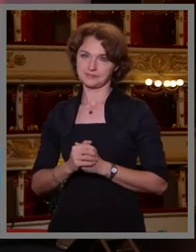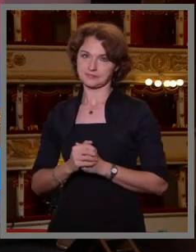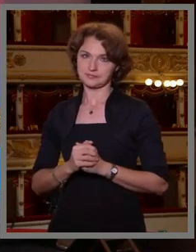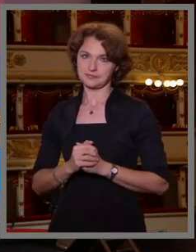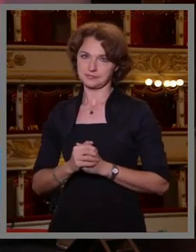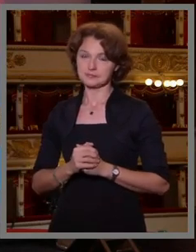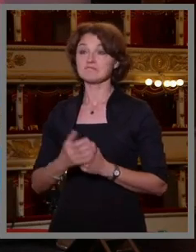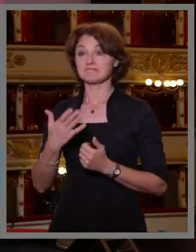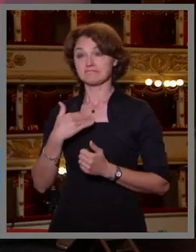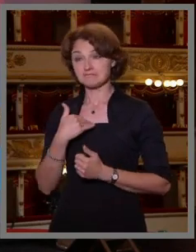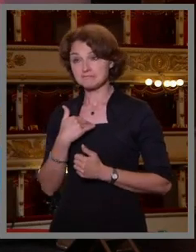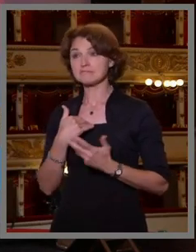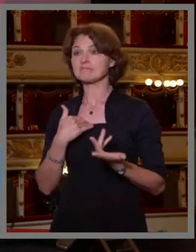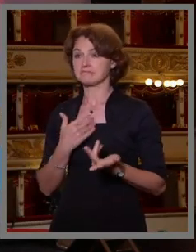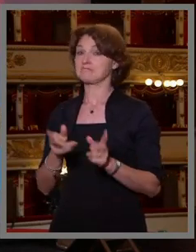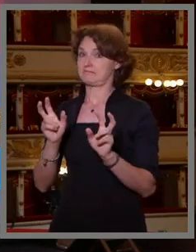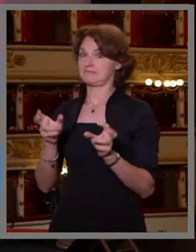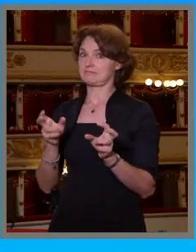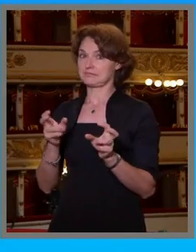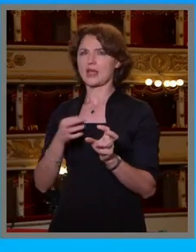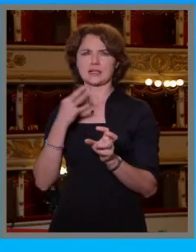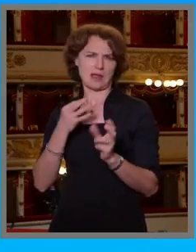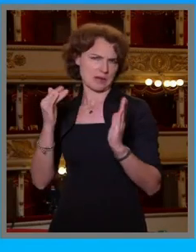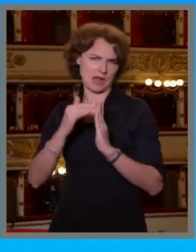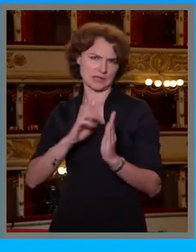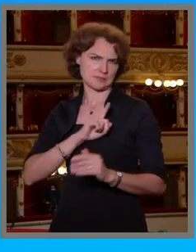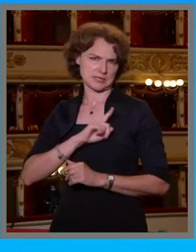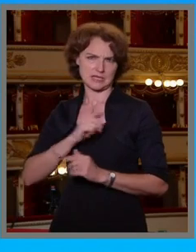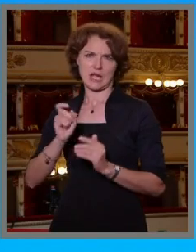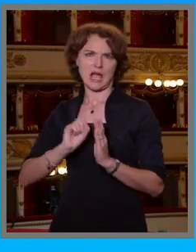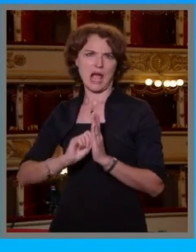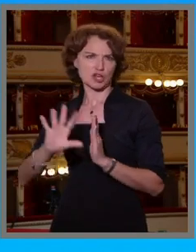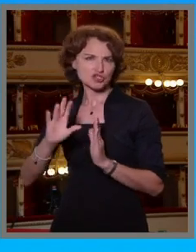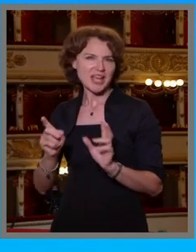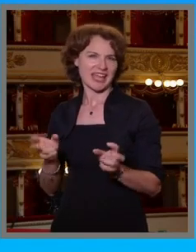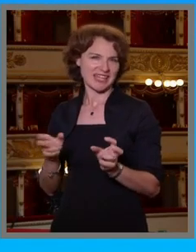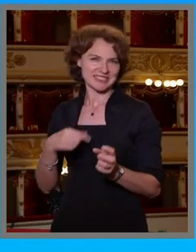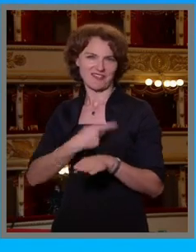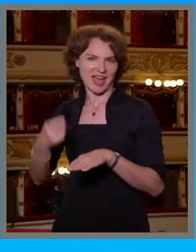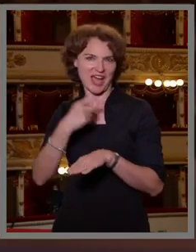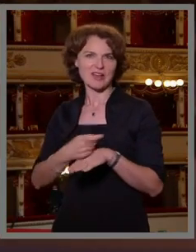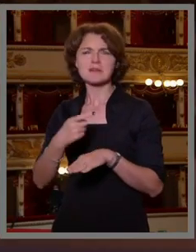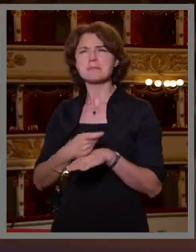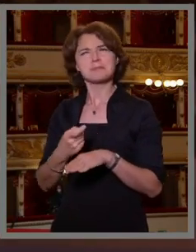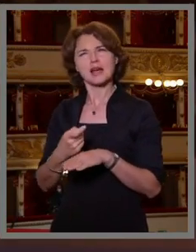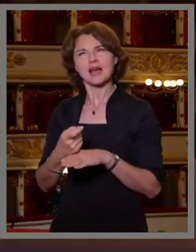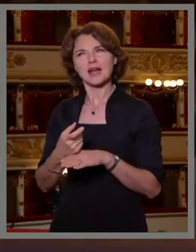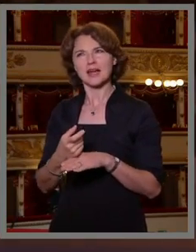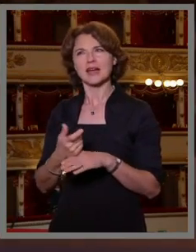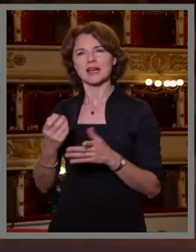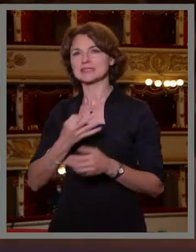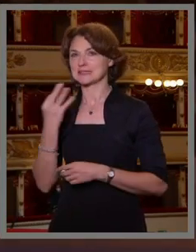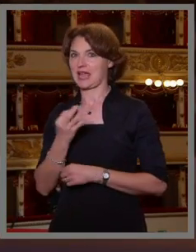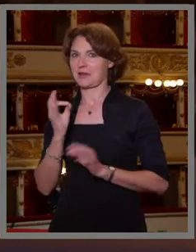la tv è fondamentalmente se per cesa ma non è normalmente così no per cui è chiaro che tutti noi dobbiamo